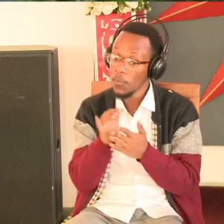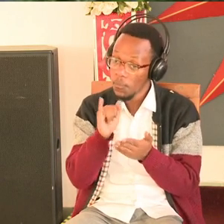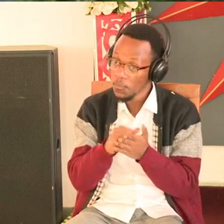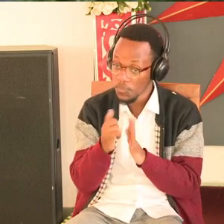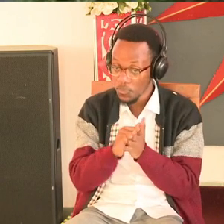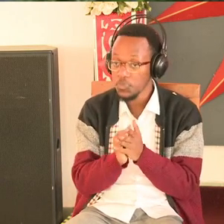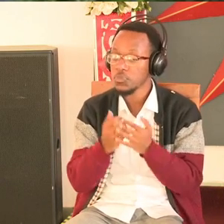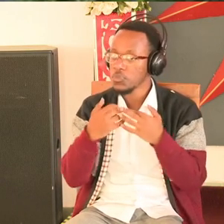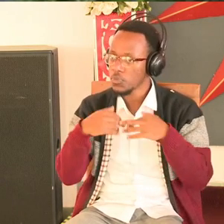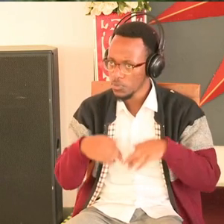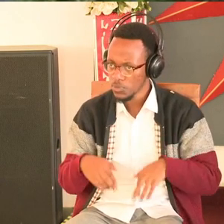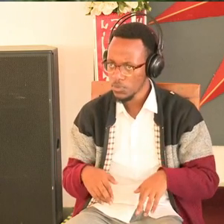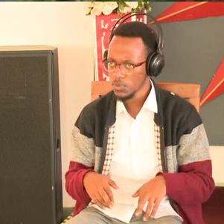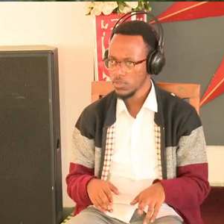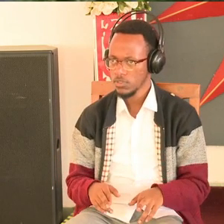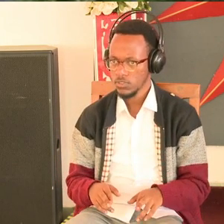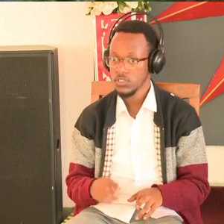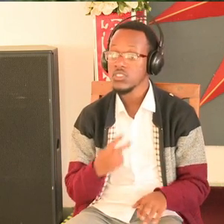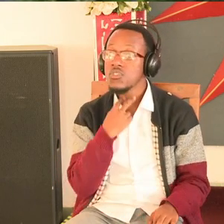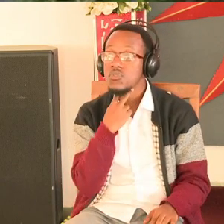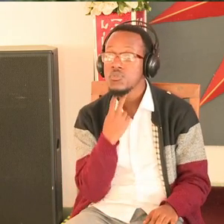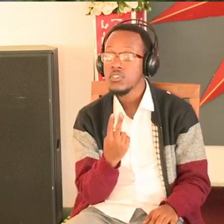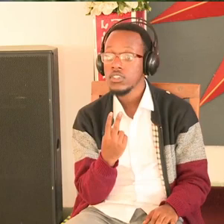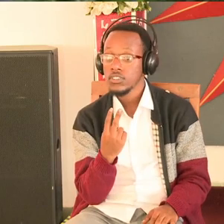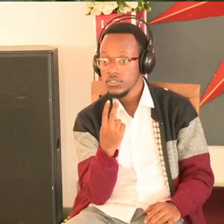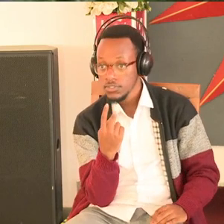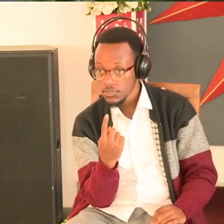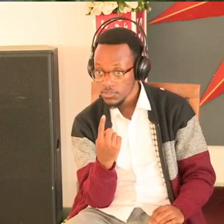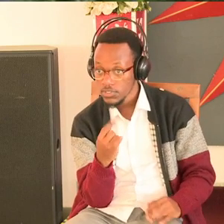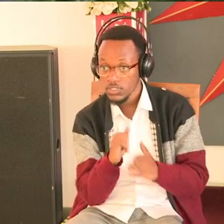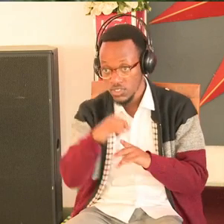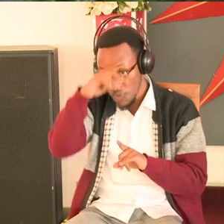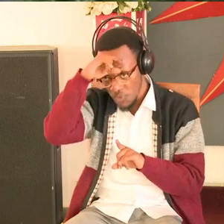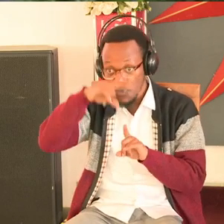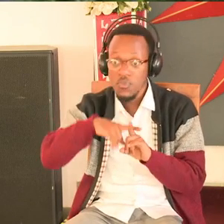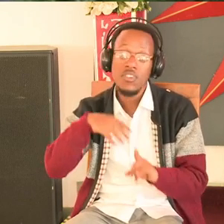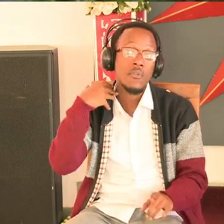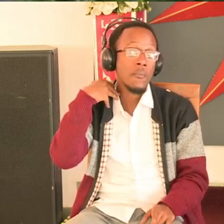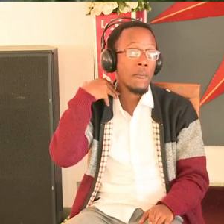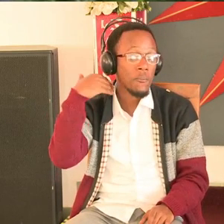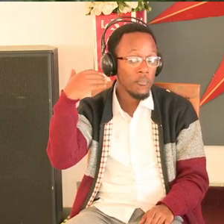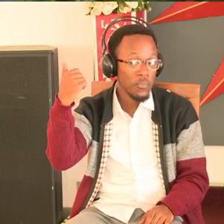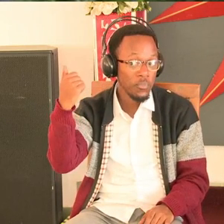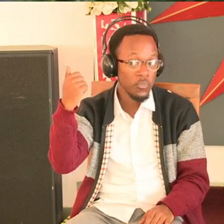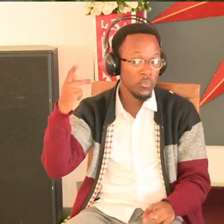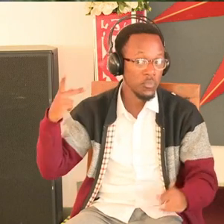Kandi rwose iri jwi ryari rya mwenda Branamu ubwo